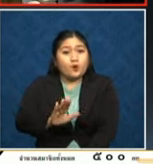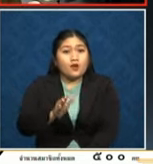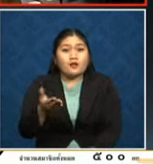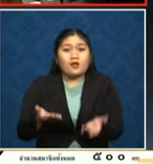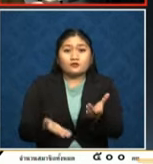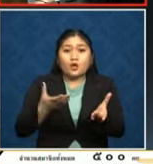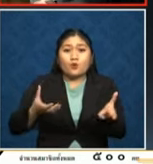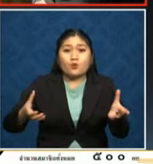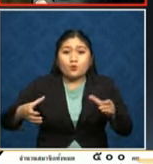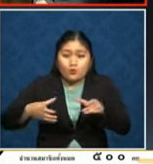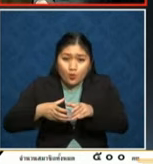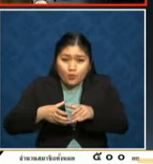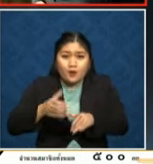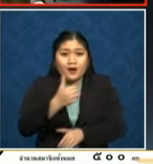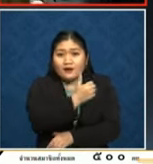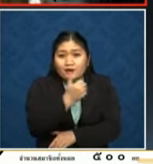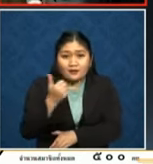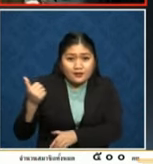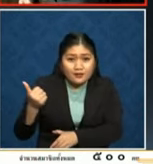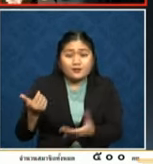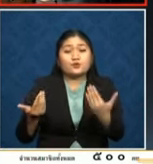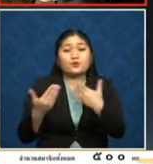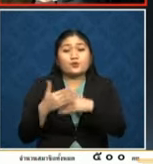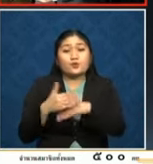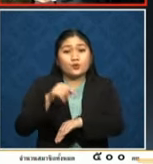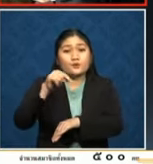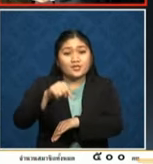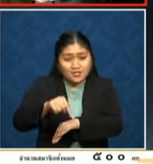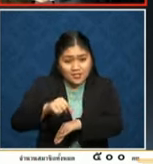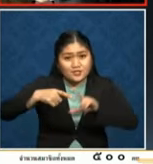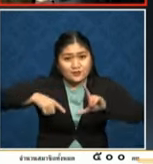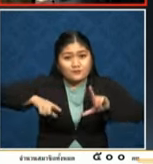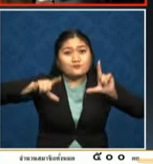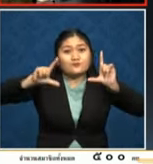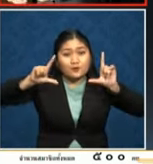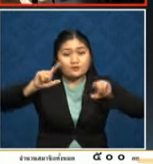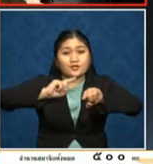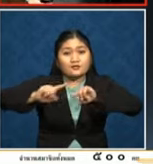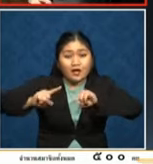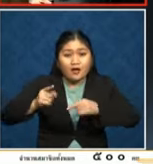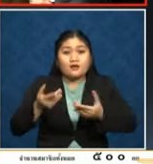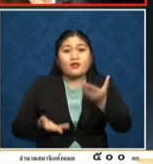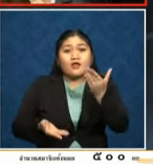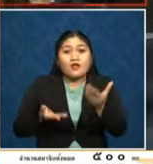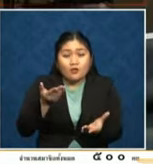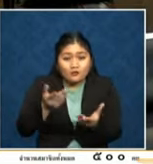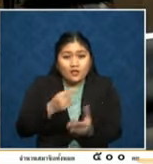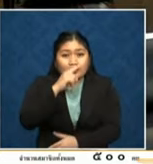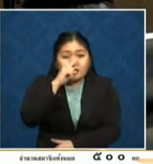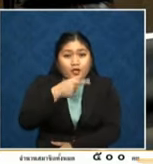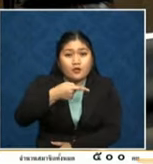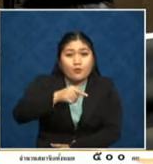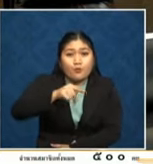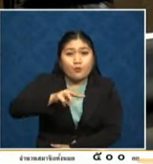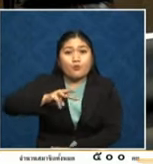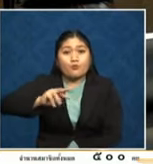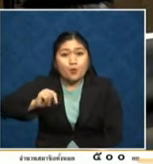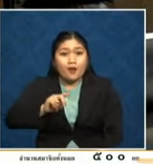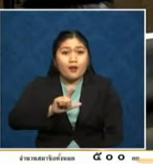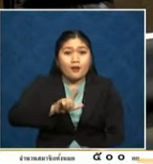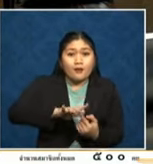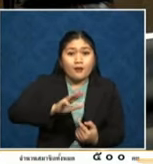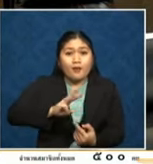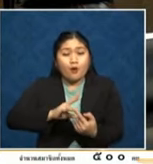กลุ่มชาติพันธุ์อื่นๆในจังหวัดสระบุรีที่ทรงคุณค่าอันได้แก่อย่างเช่นไทยพวนอำเภอหนองโดนนะครับลาวเวียงเสา